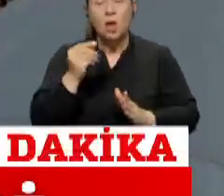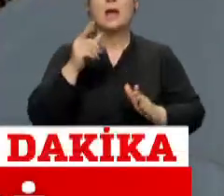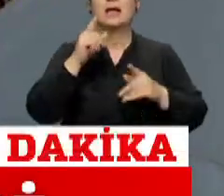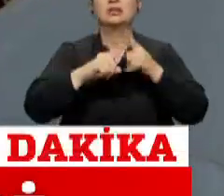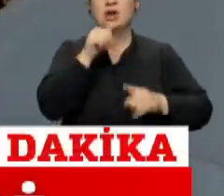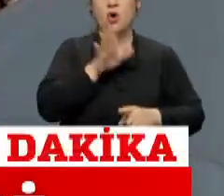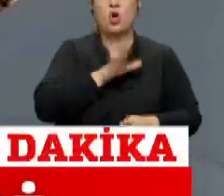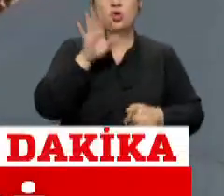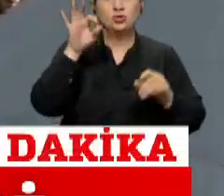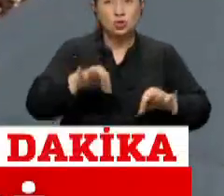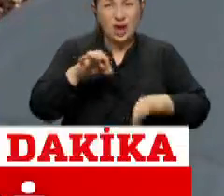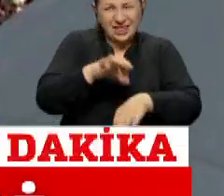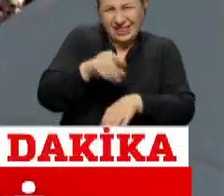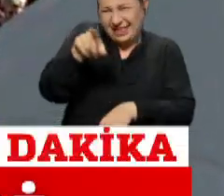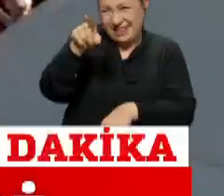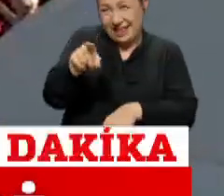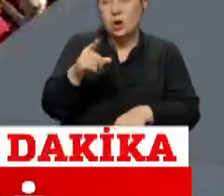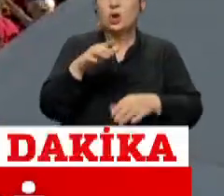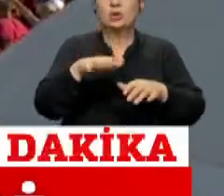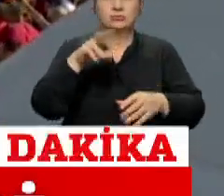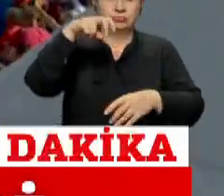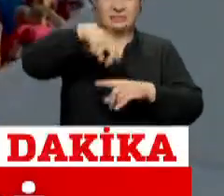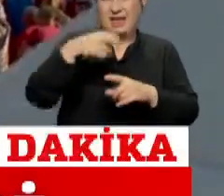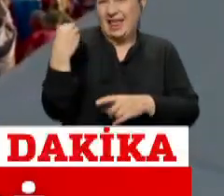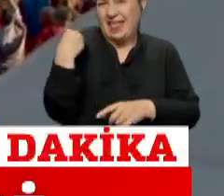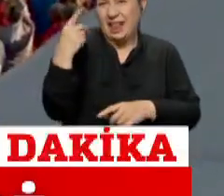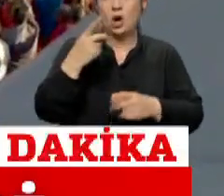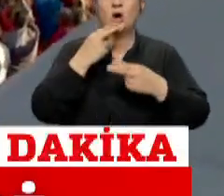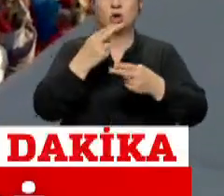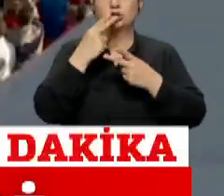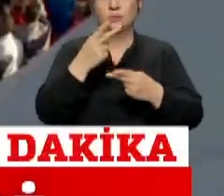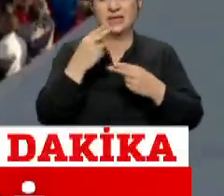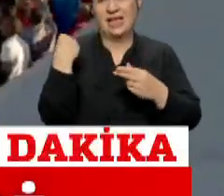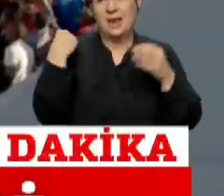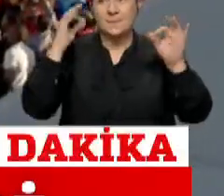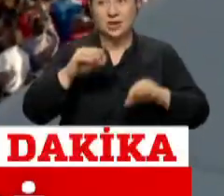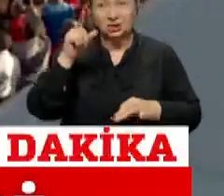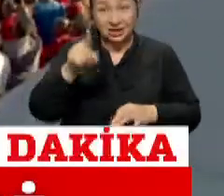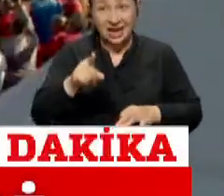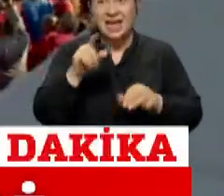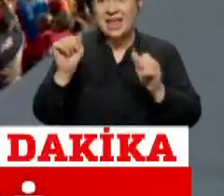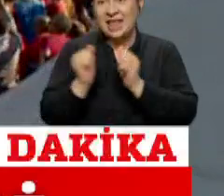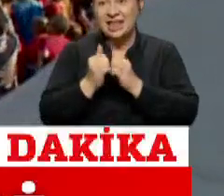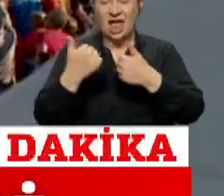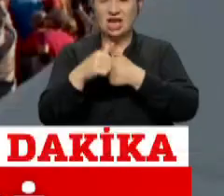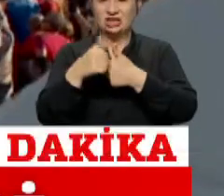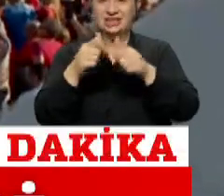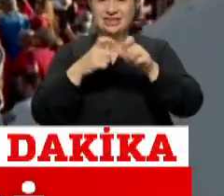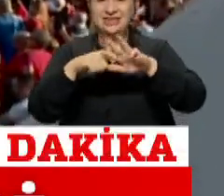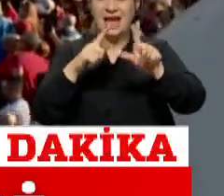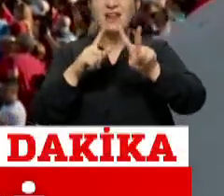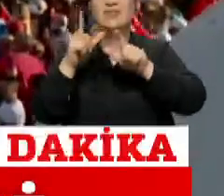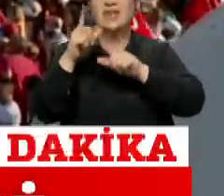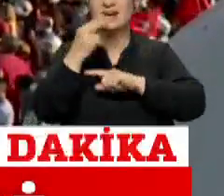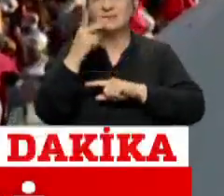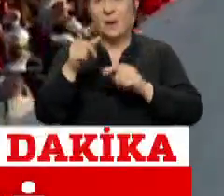Kemal Kılıçdaroğlu şu dakikalarda kürsüye yeni çıktı ve konuşmasına yeni başladı. Yanında eşi Selvi Kılıçdaroğlu